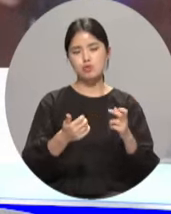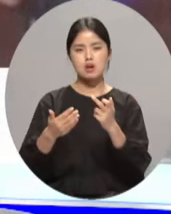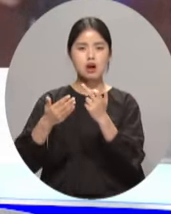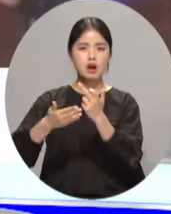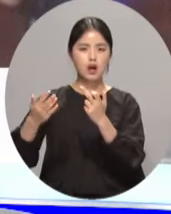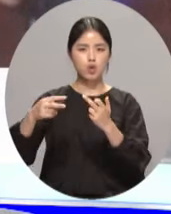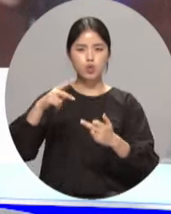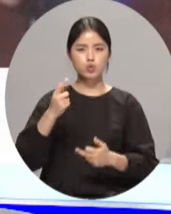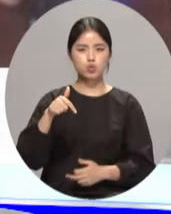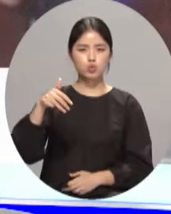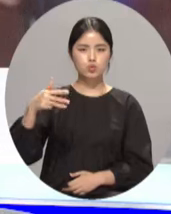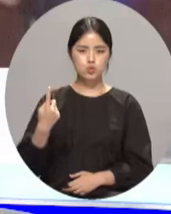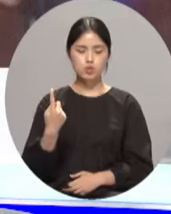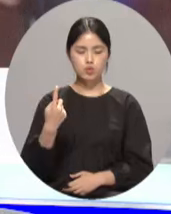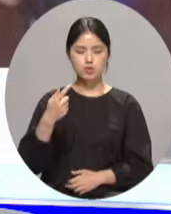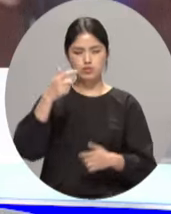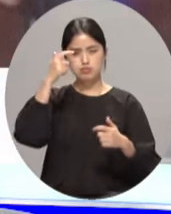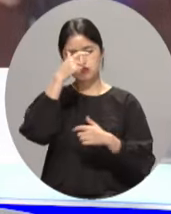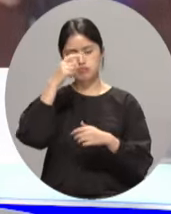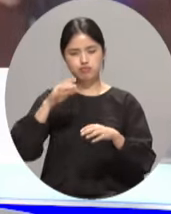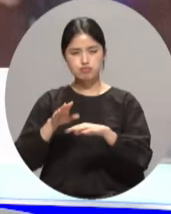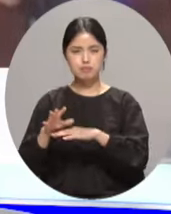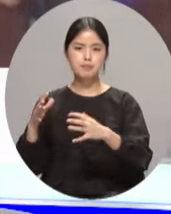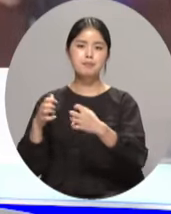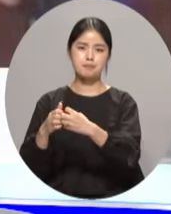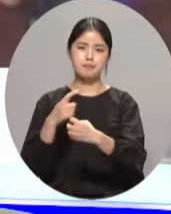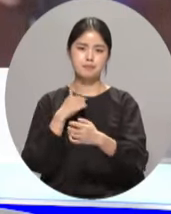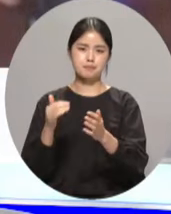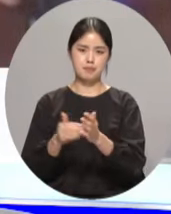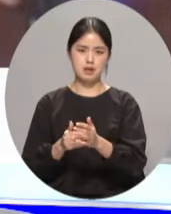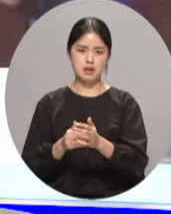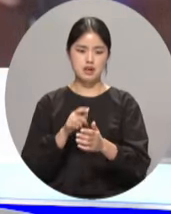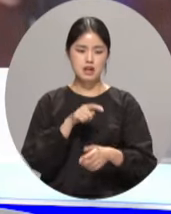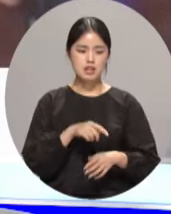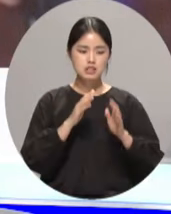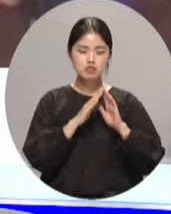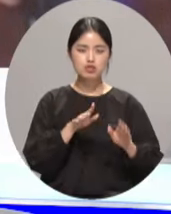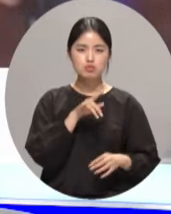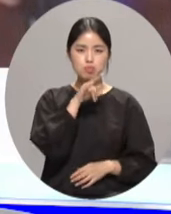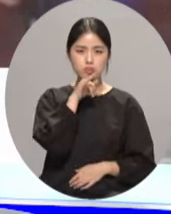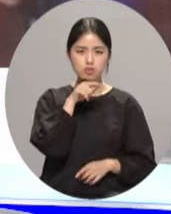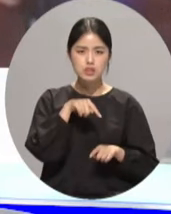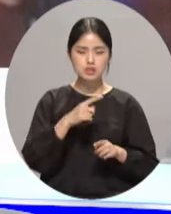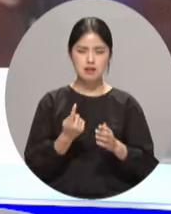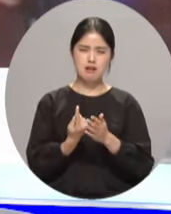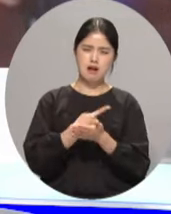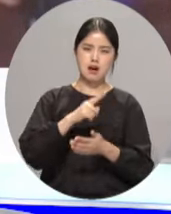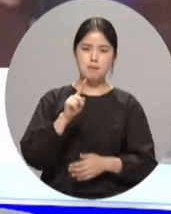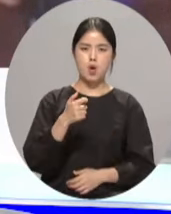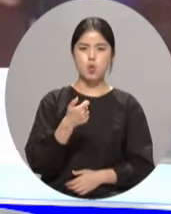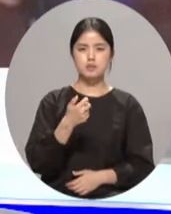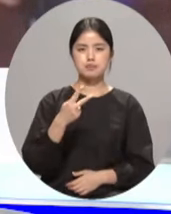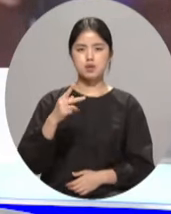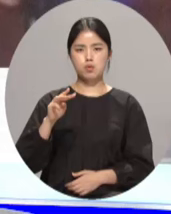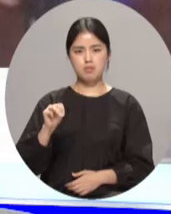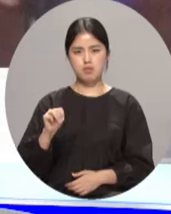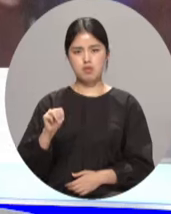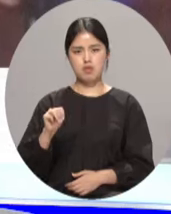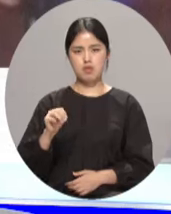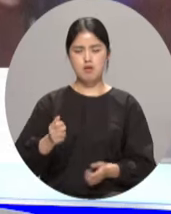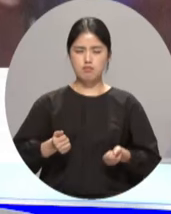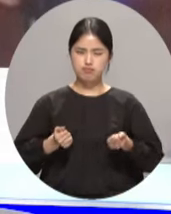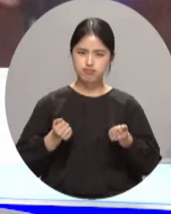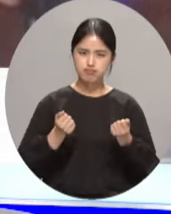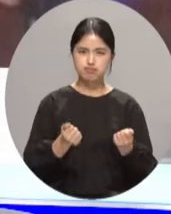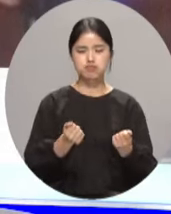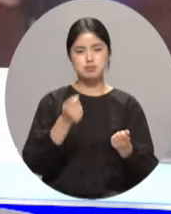음주 사고가 이어졌습니다 포르쉐의 운전자는 시속 150km 넘는 속도로 시내 도로를 질주한